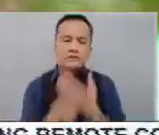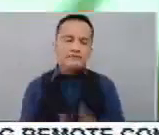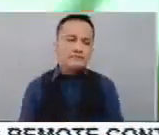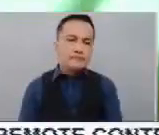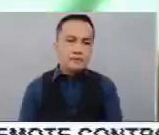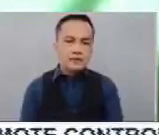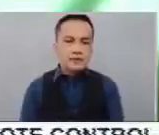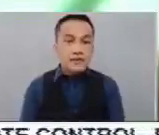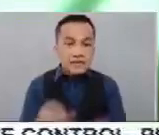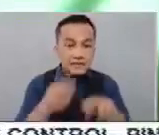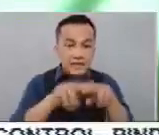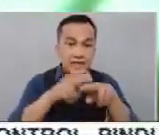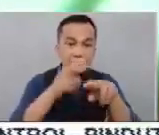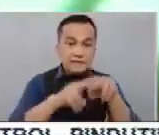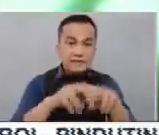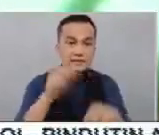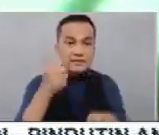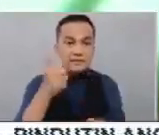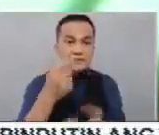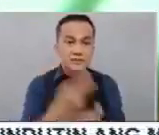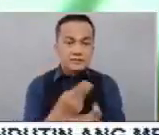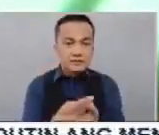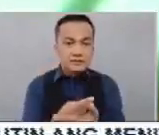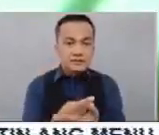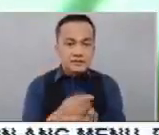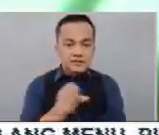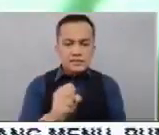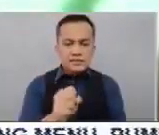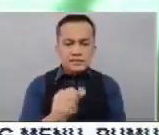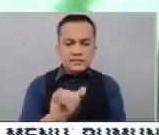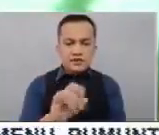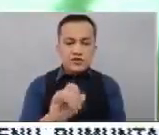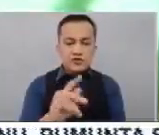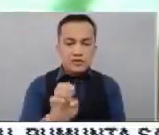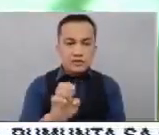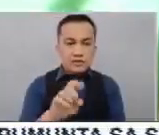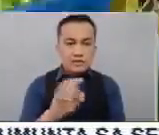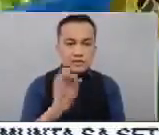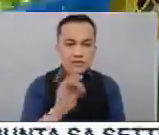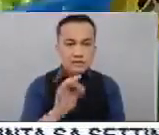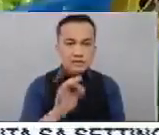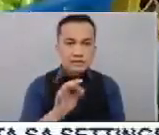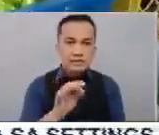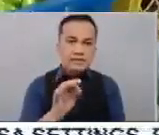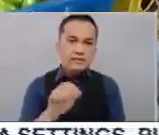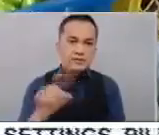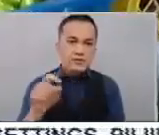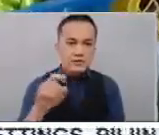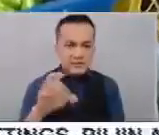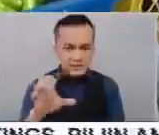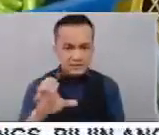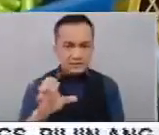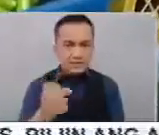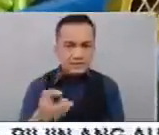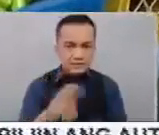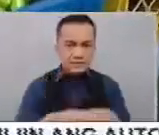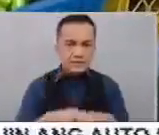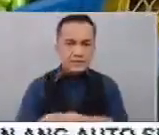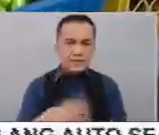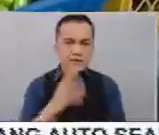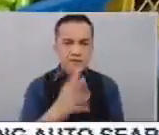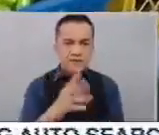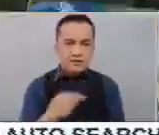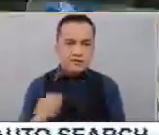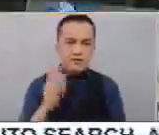per kilo. At ang bawang, 140 to 150 pesos per kilo. Aljo, kanina nakausap natin yung mga